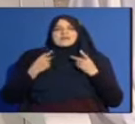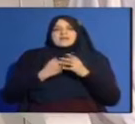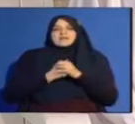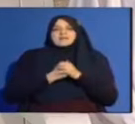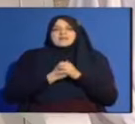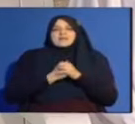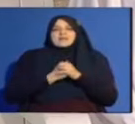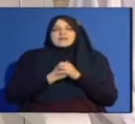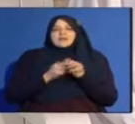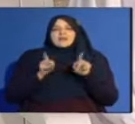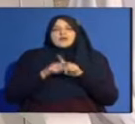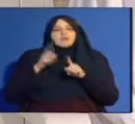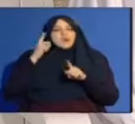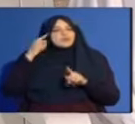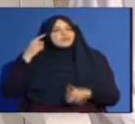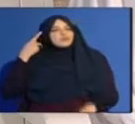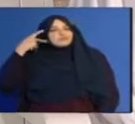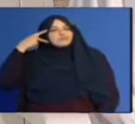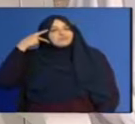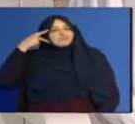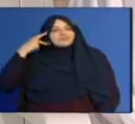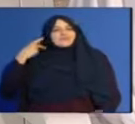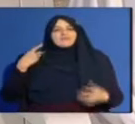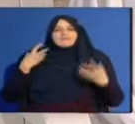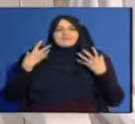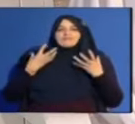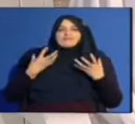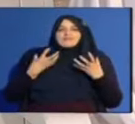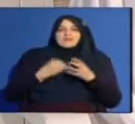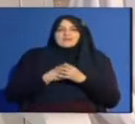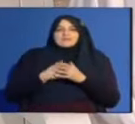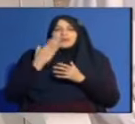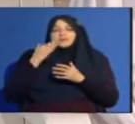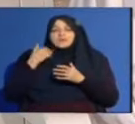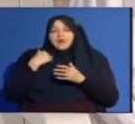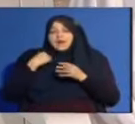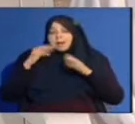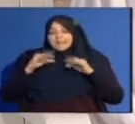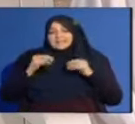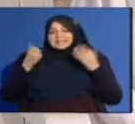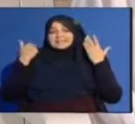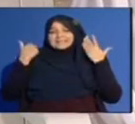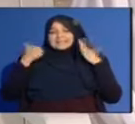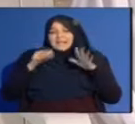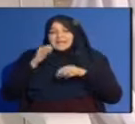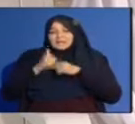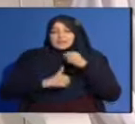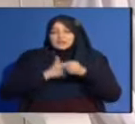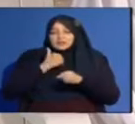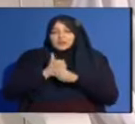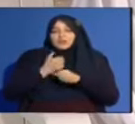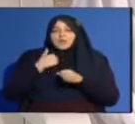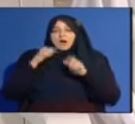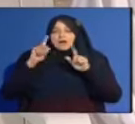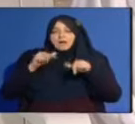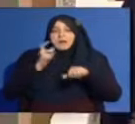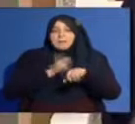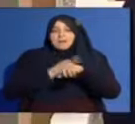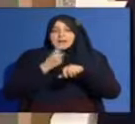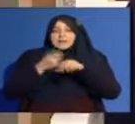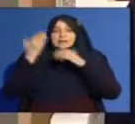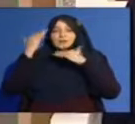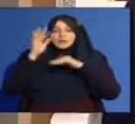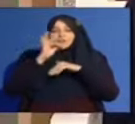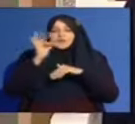الحياة الرفاهية. نعم. سيدي انا عندي 16 سنة هنا في 16 سنة في ديار الغربة. نعم